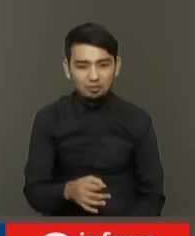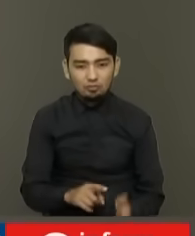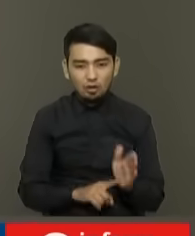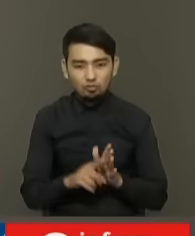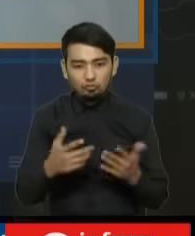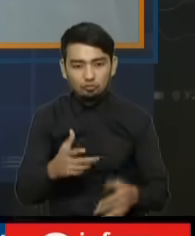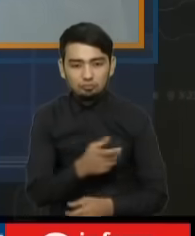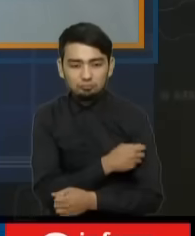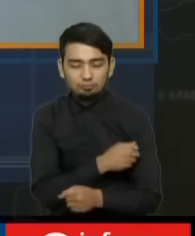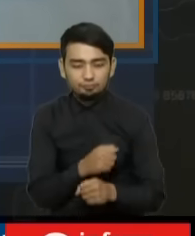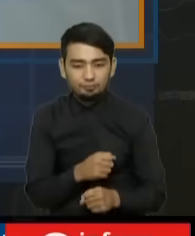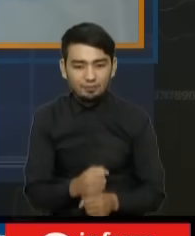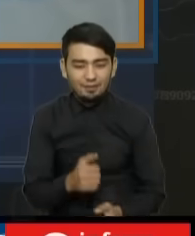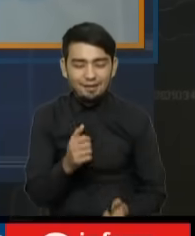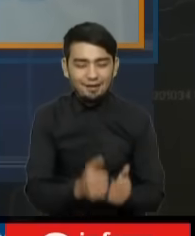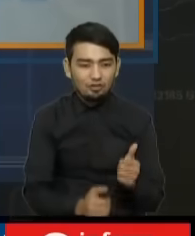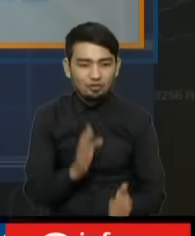бұл вакцинацияны. Әр әйел